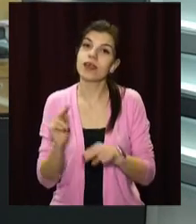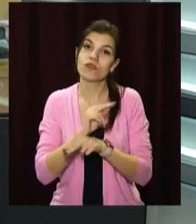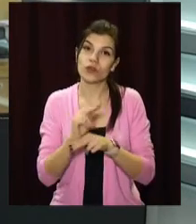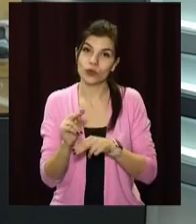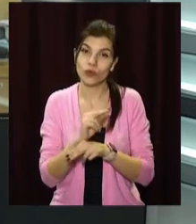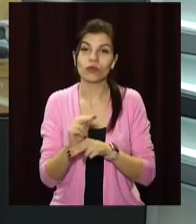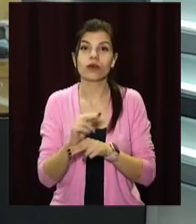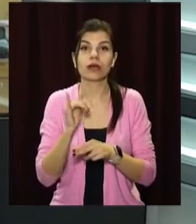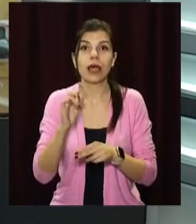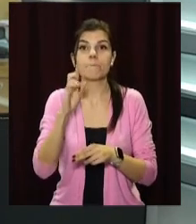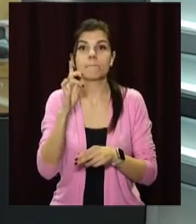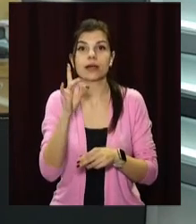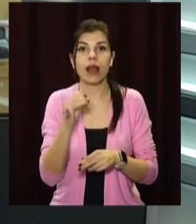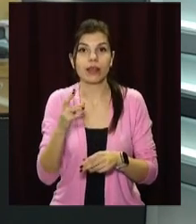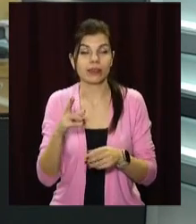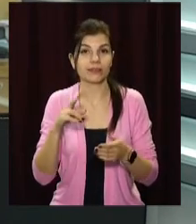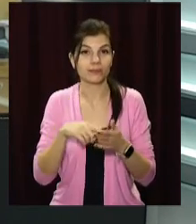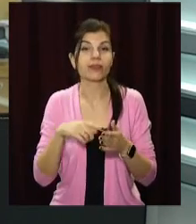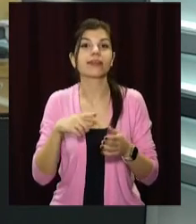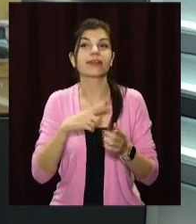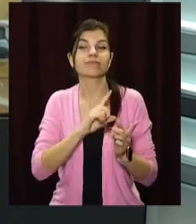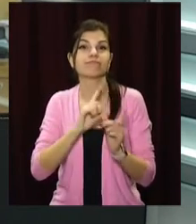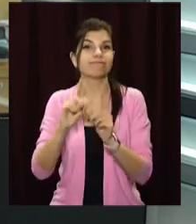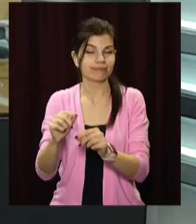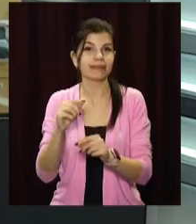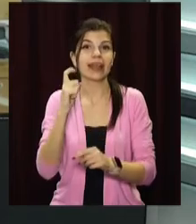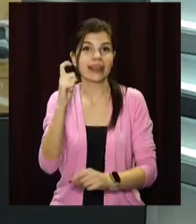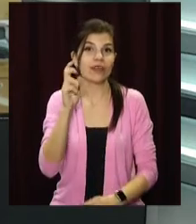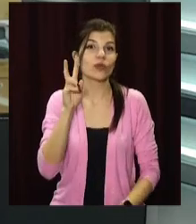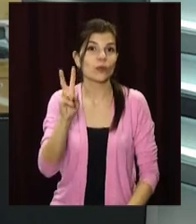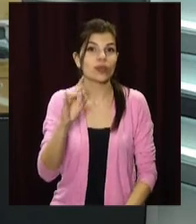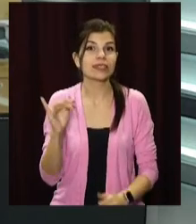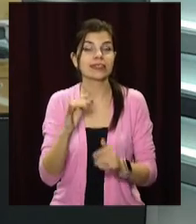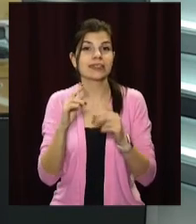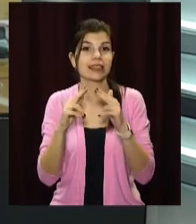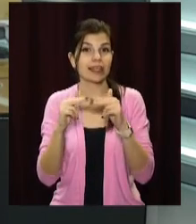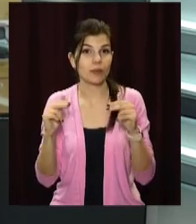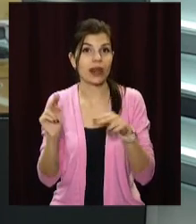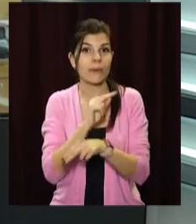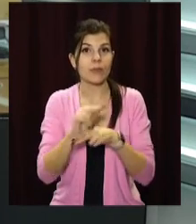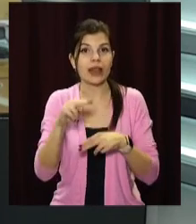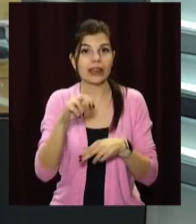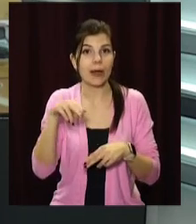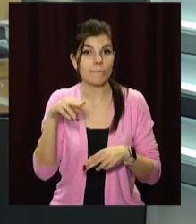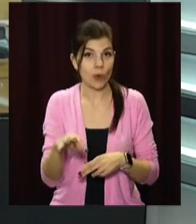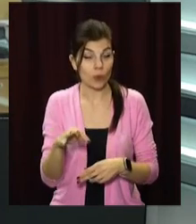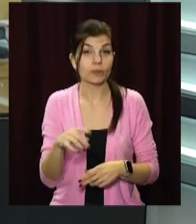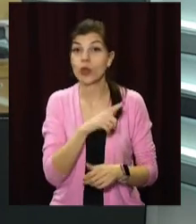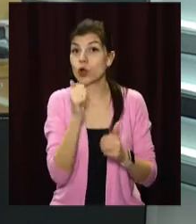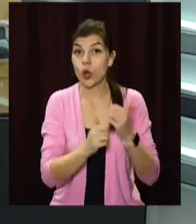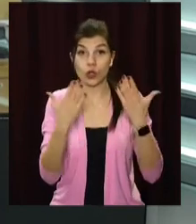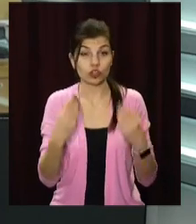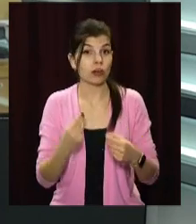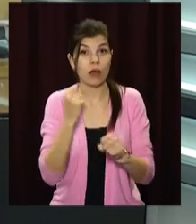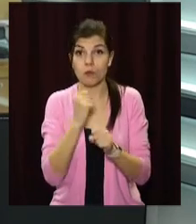Відремонтовані та брендовані виїжджають звідти трамваї та тролейбуси Дніпра. У ремонтному депо Дніпровського електротранспорту щодня